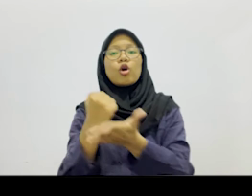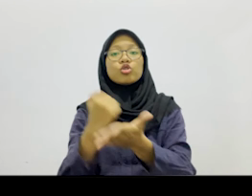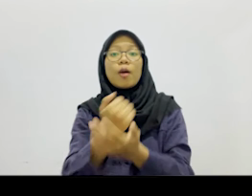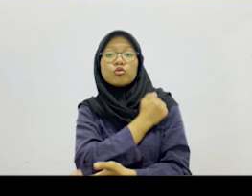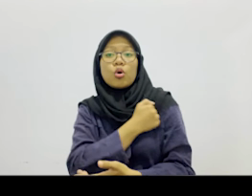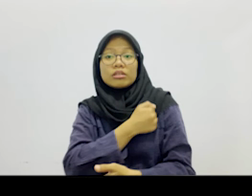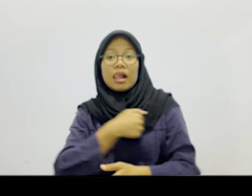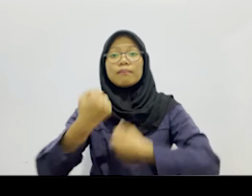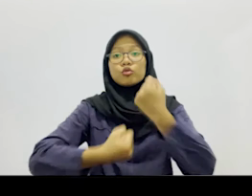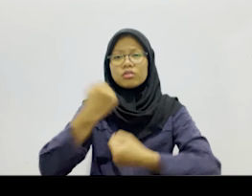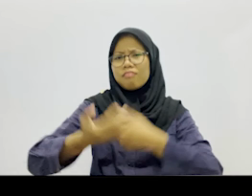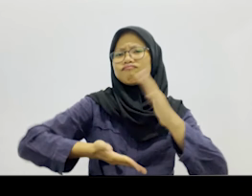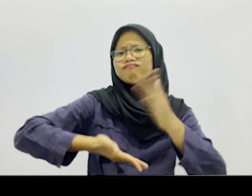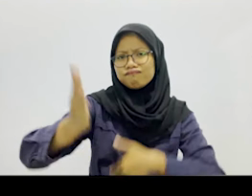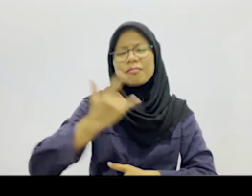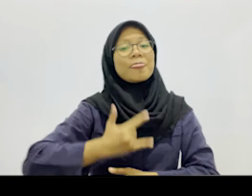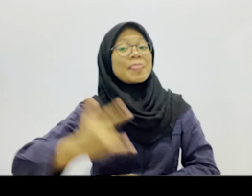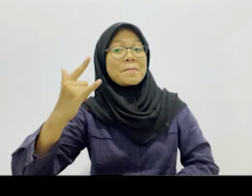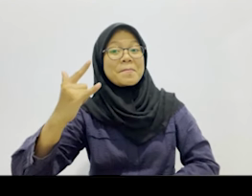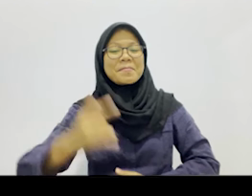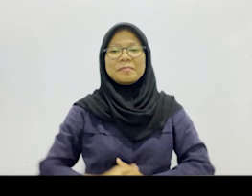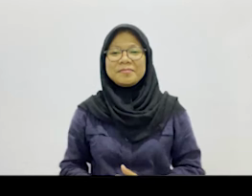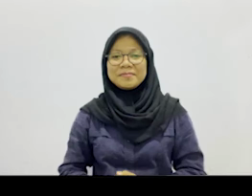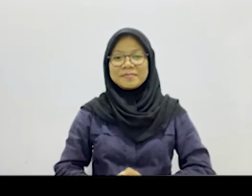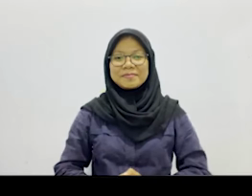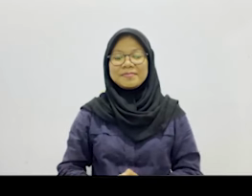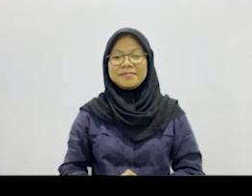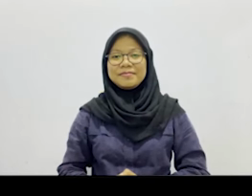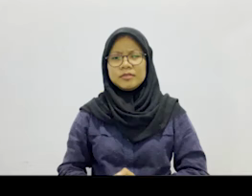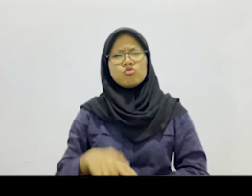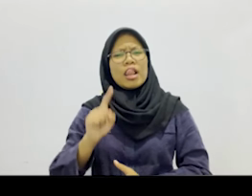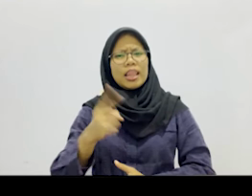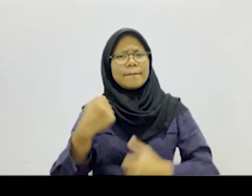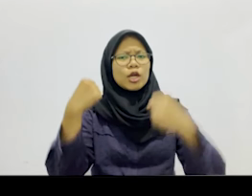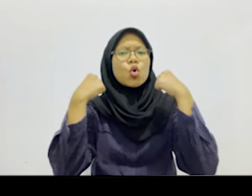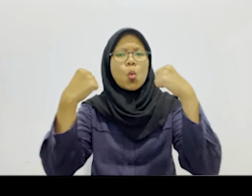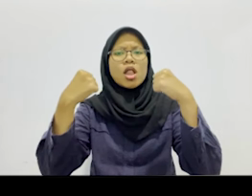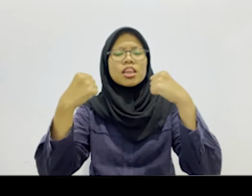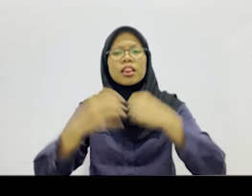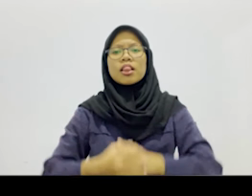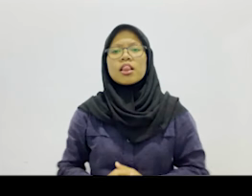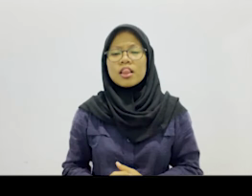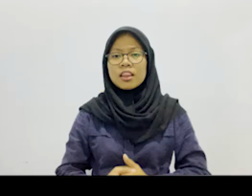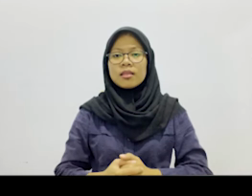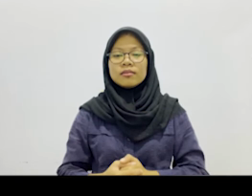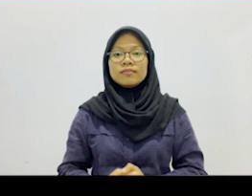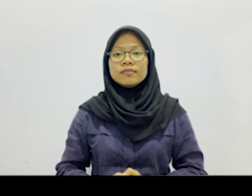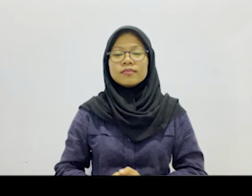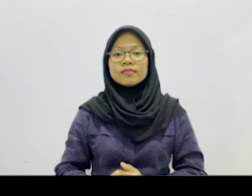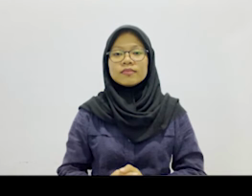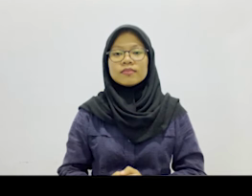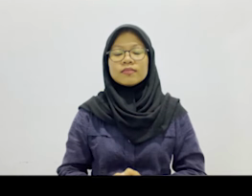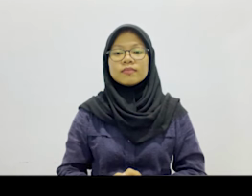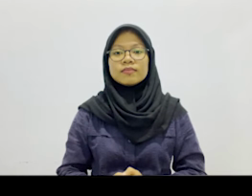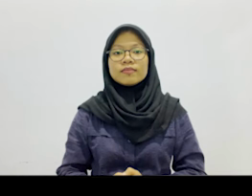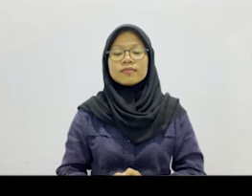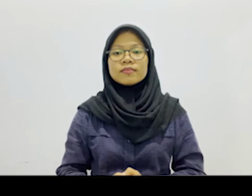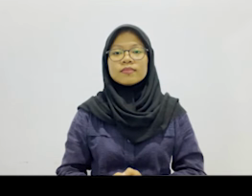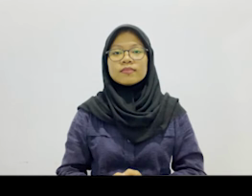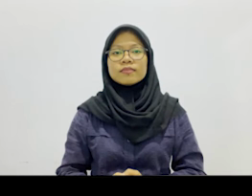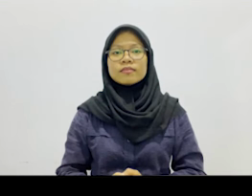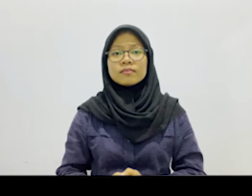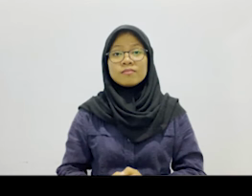punya Perda ya, Perda nomor 3 tahun 2014 tentang tanggung jawab sosial perusahaan, yang kemudian diperkuat lagi dengan